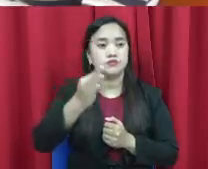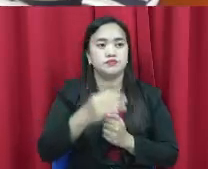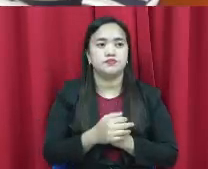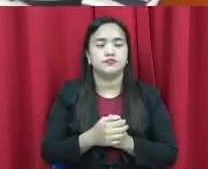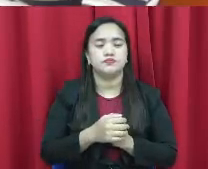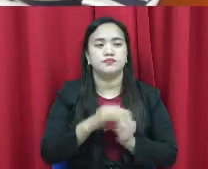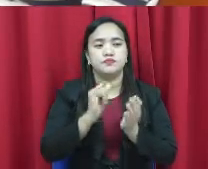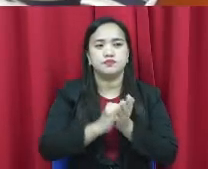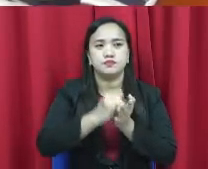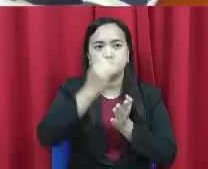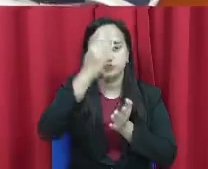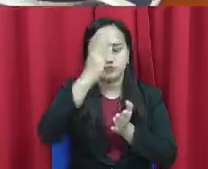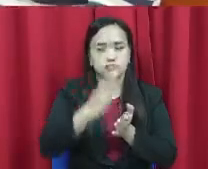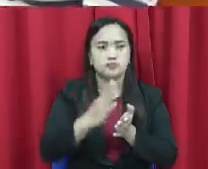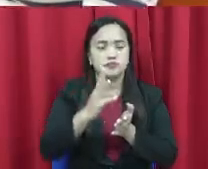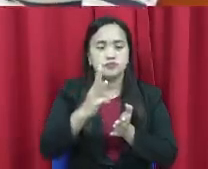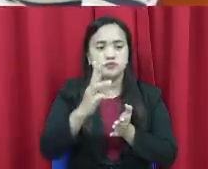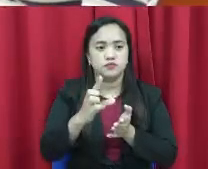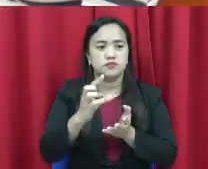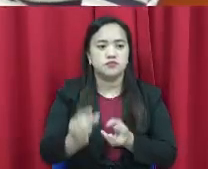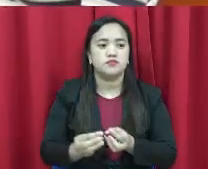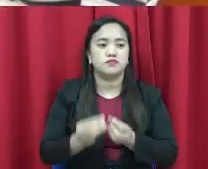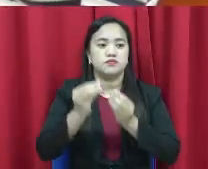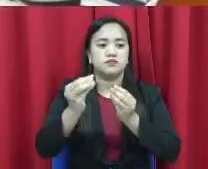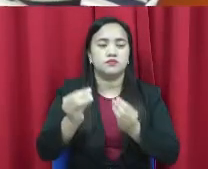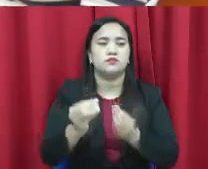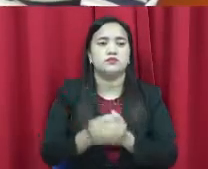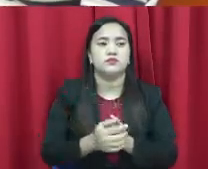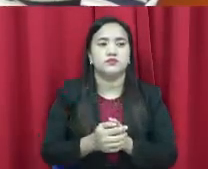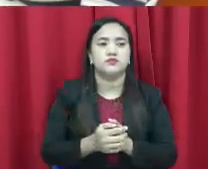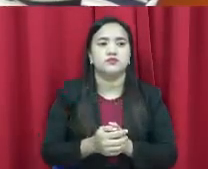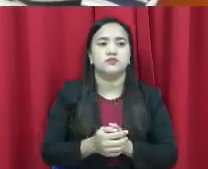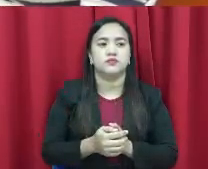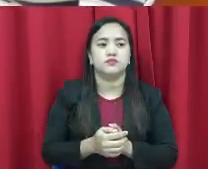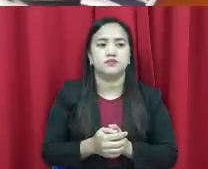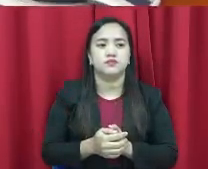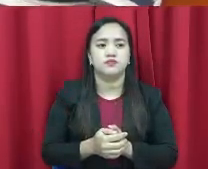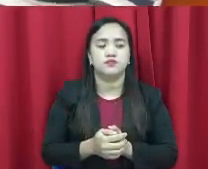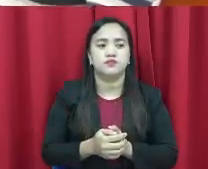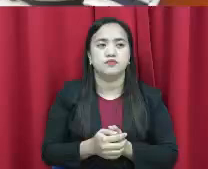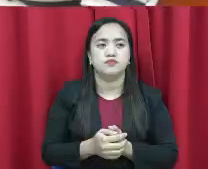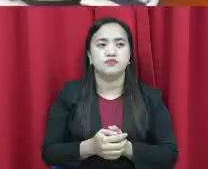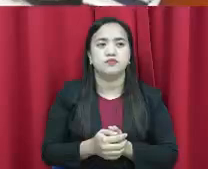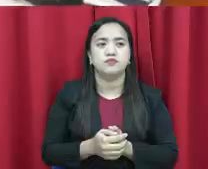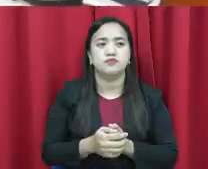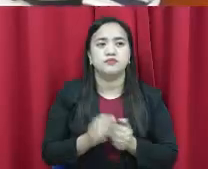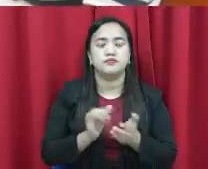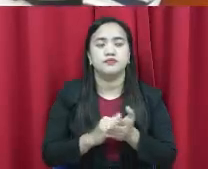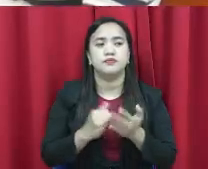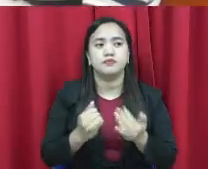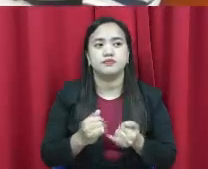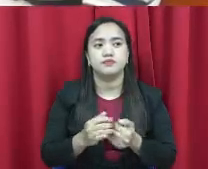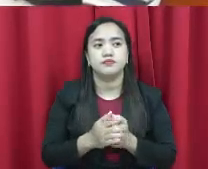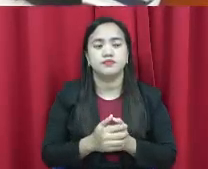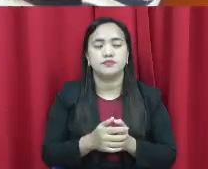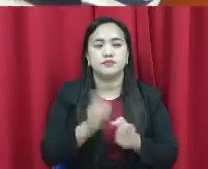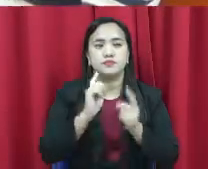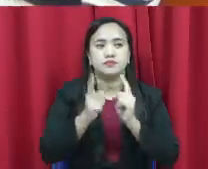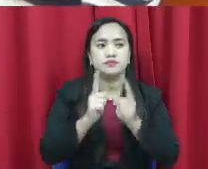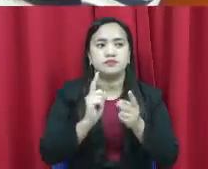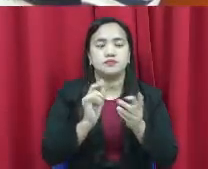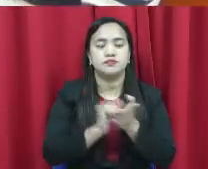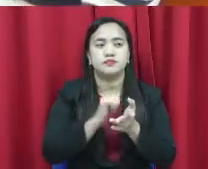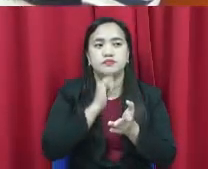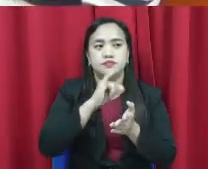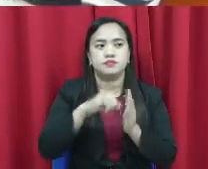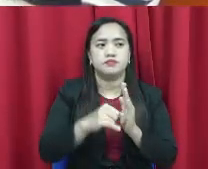talaga ng panginoon ah na blessing saakin na si sir Ja po ang napangasawa ko kaya nga maging dito ma'am sa usapin namin ano hindi lang